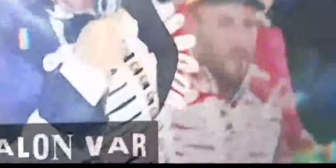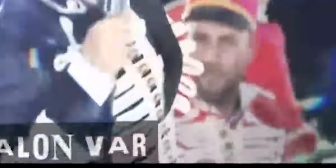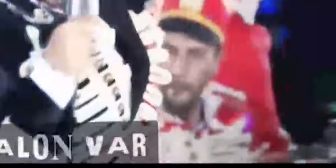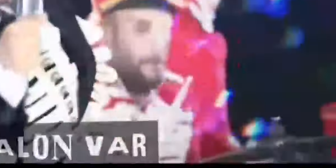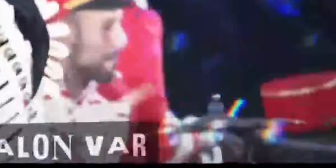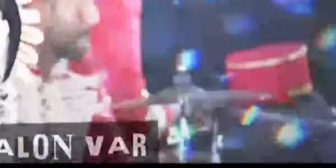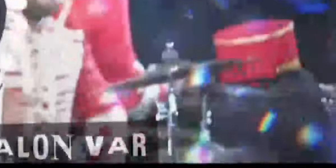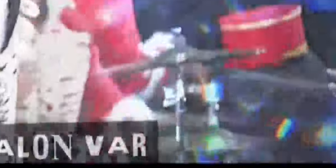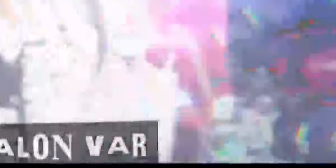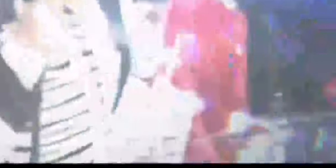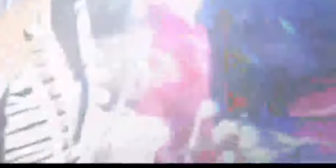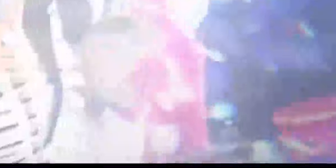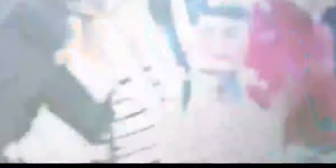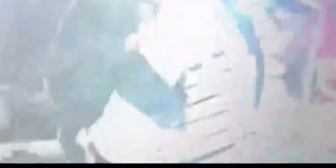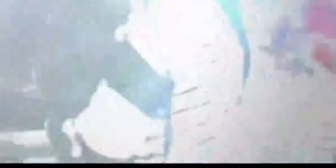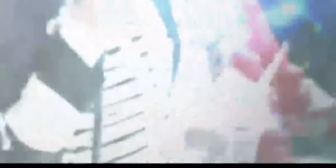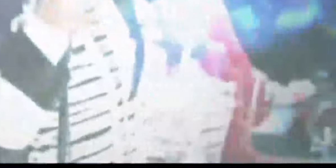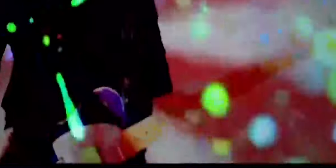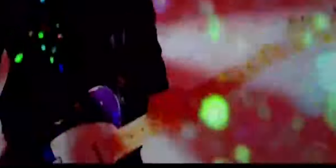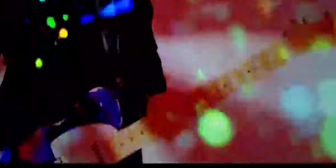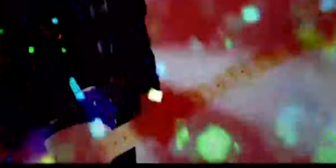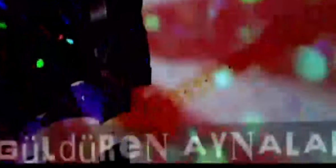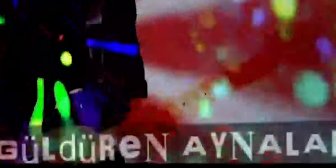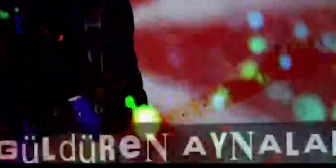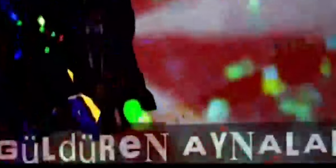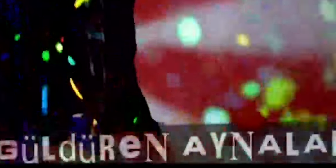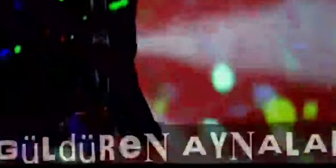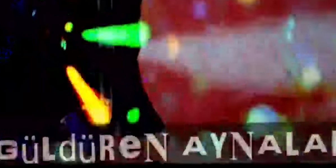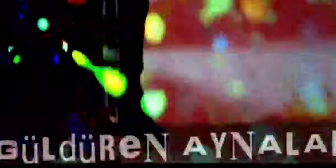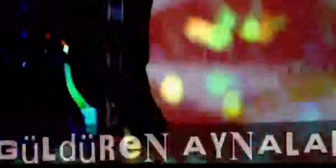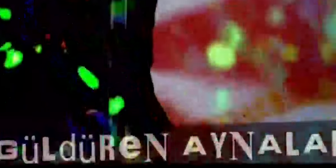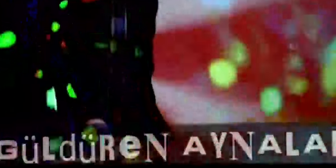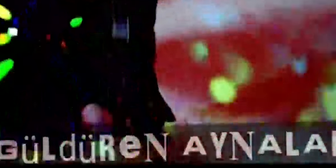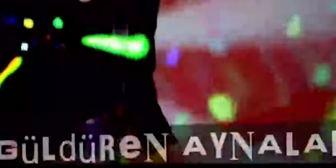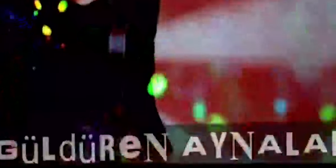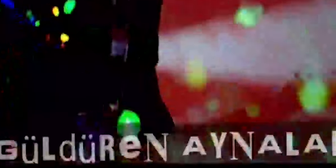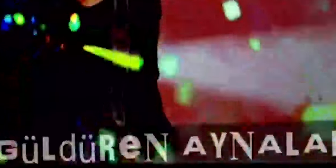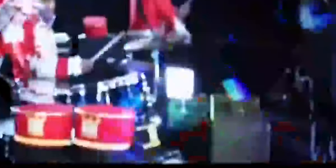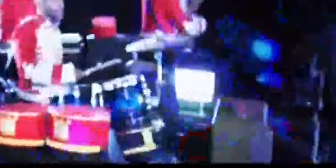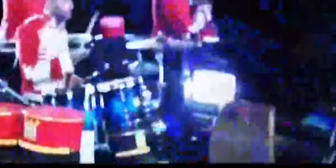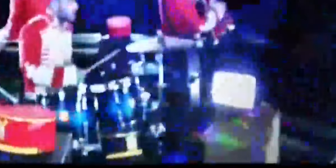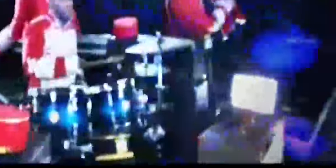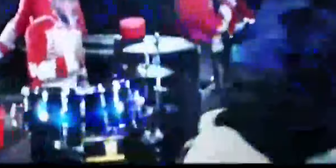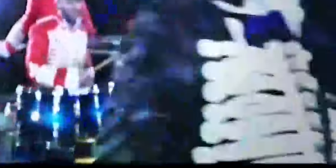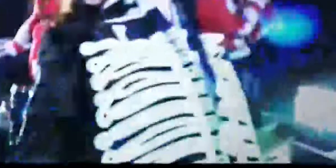çok balon var, her yerde güldüren aynalar.